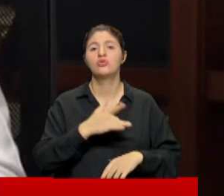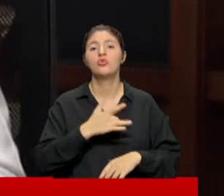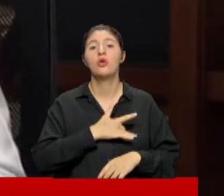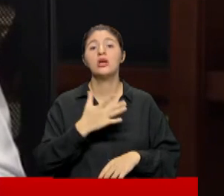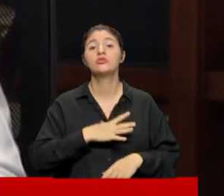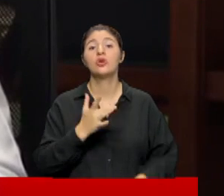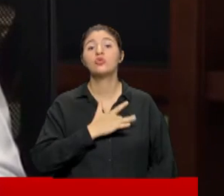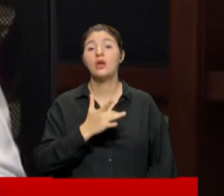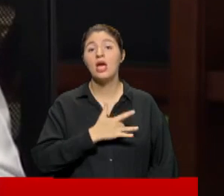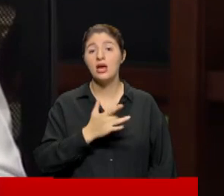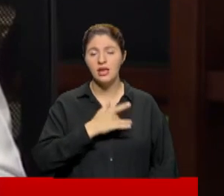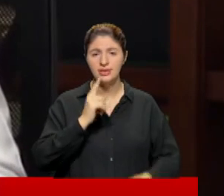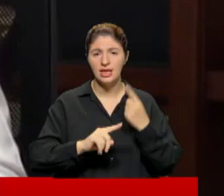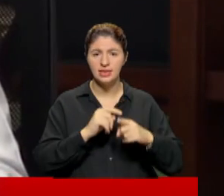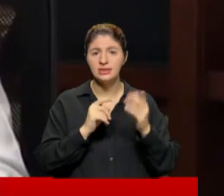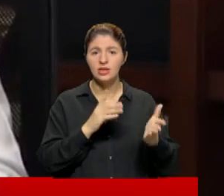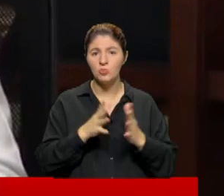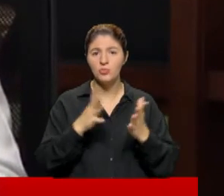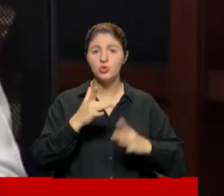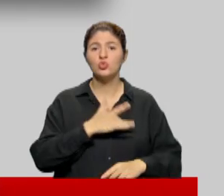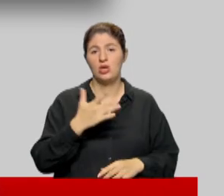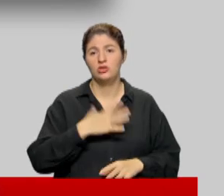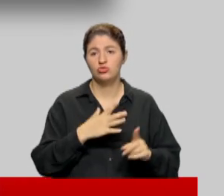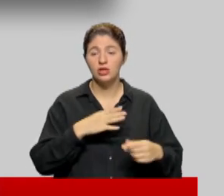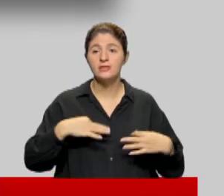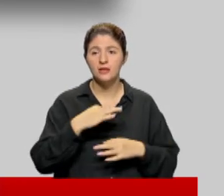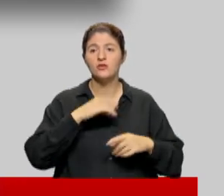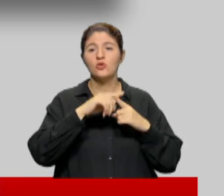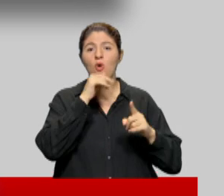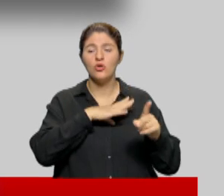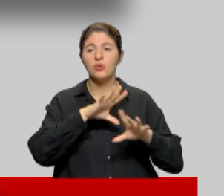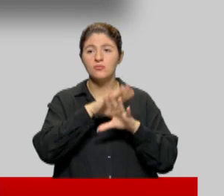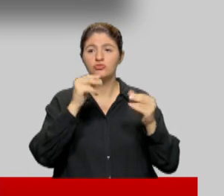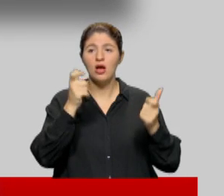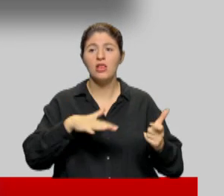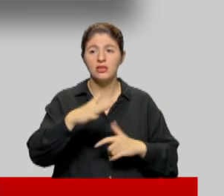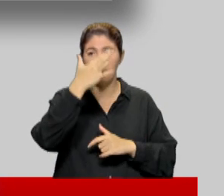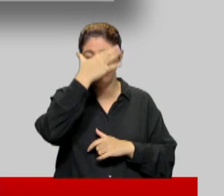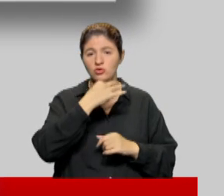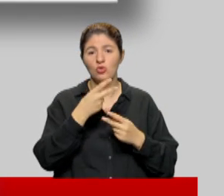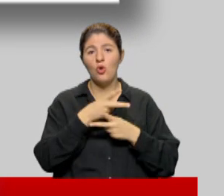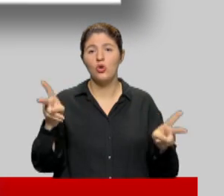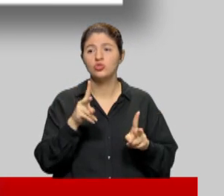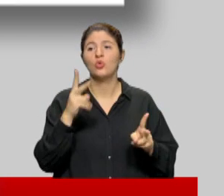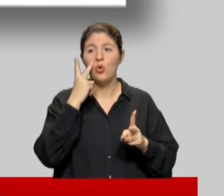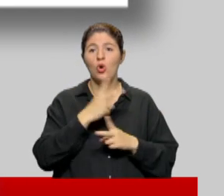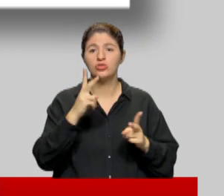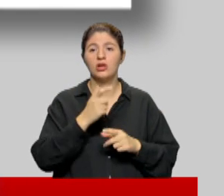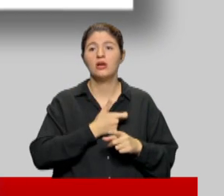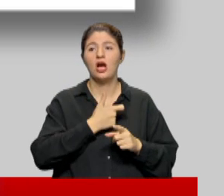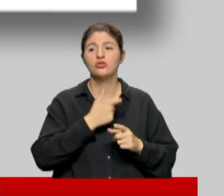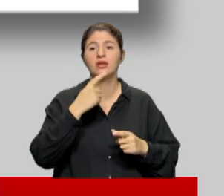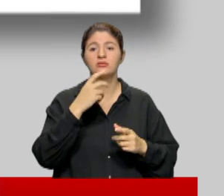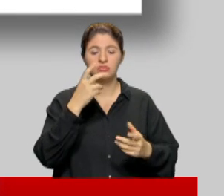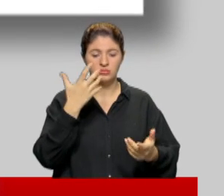istiyor Yürek siyaseten büyük Yürek istiyor Sayın Kılıçdaroğlu'nun bütün alanlarda başörtü özgürlüğünü yasal teminat altına